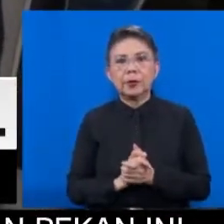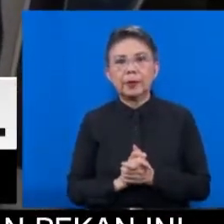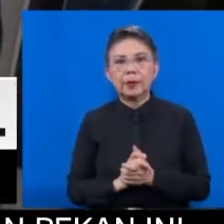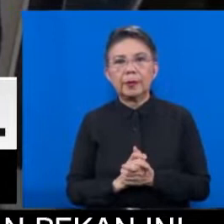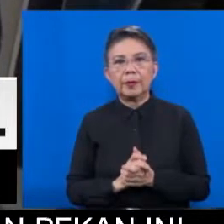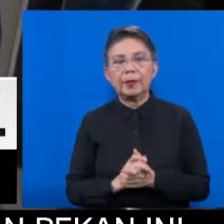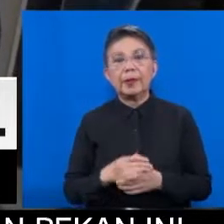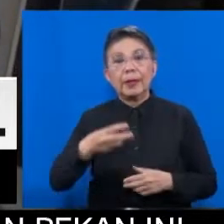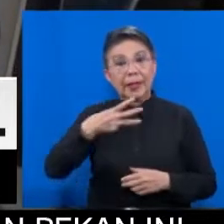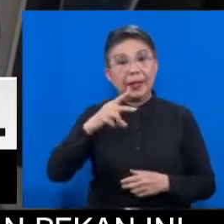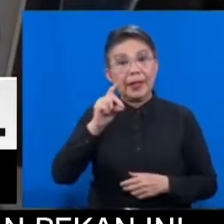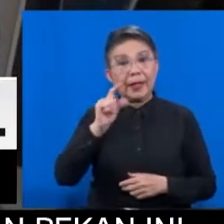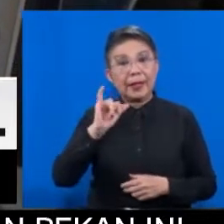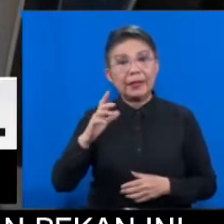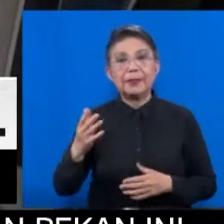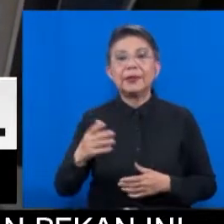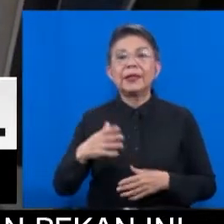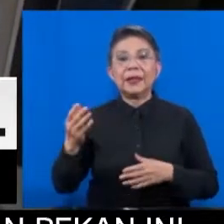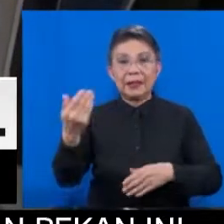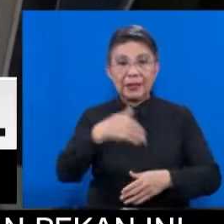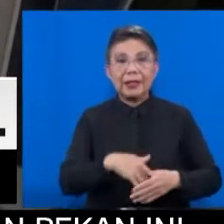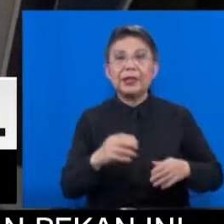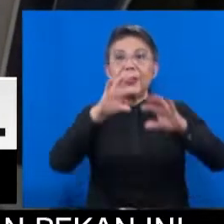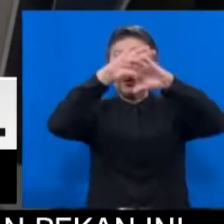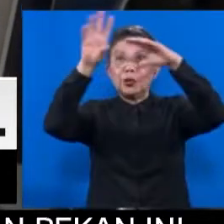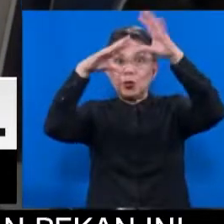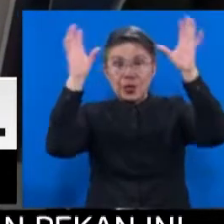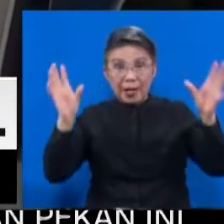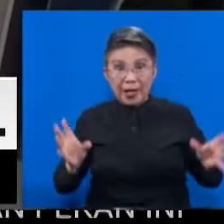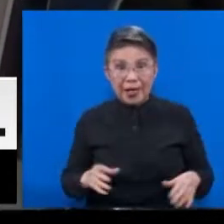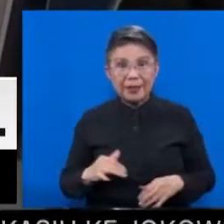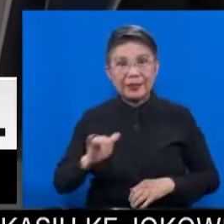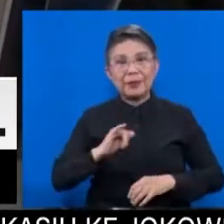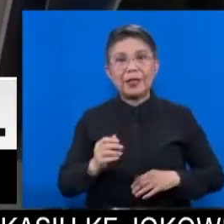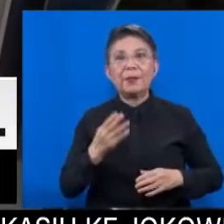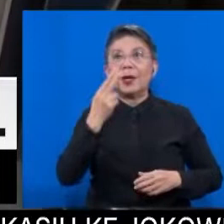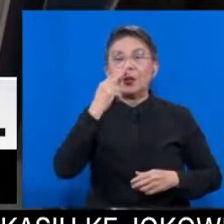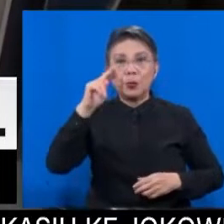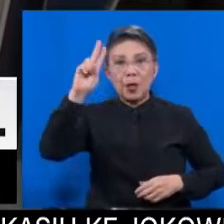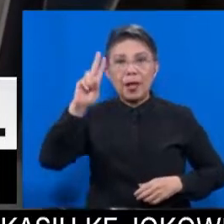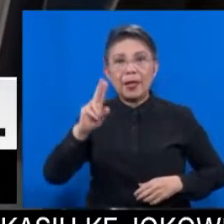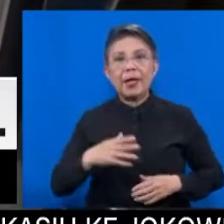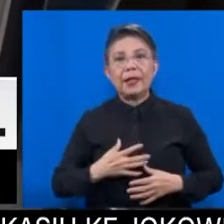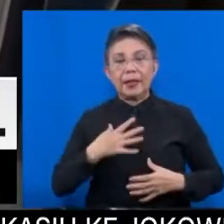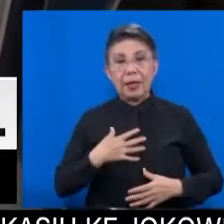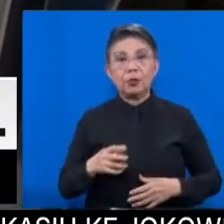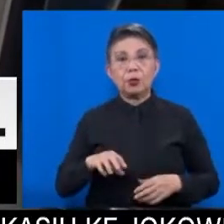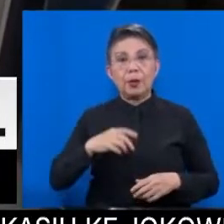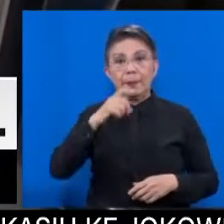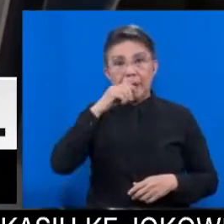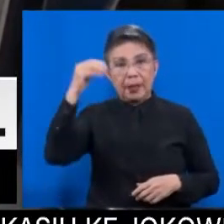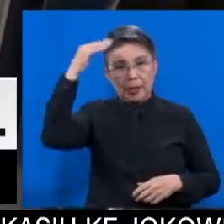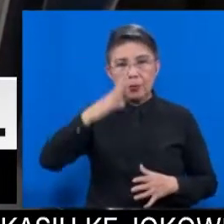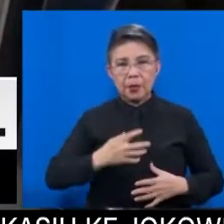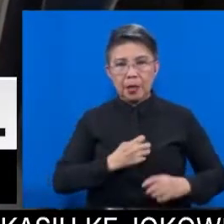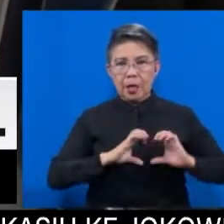Mas Eril diterima di surga Allah SWT dan ketabahan buat Pak